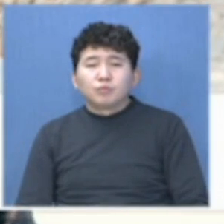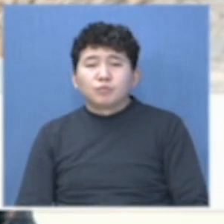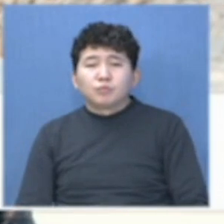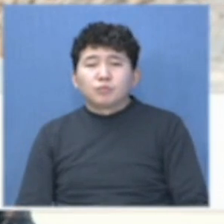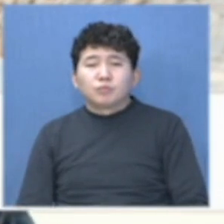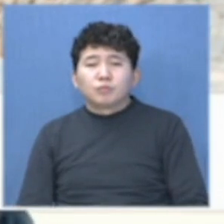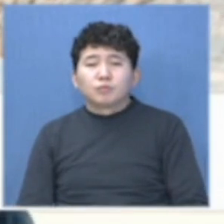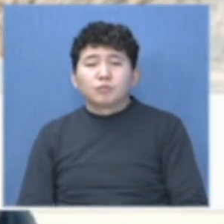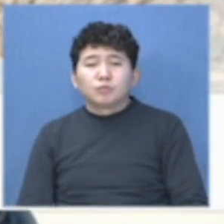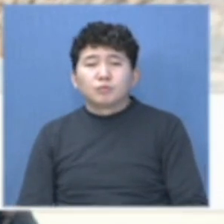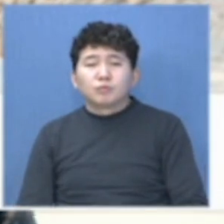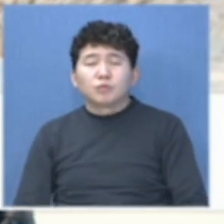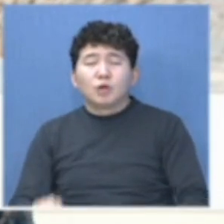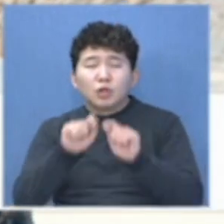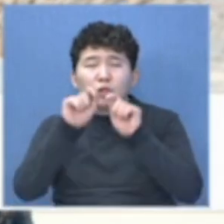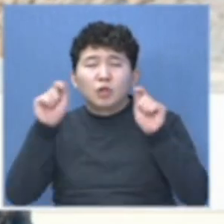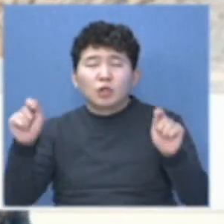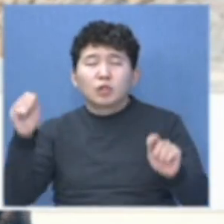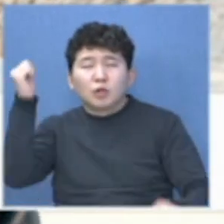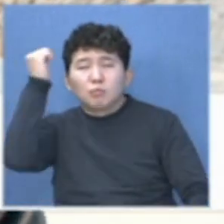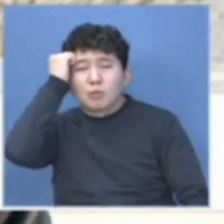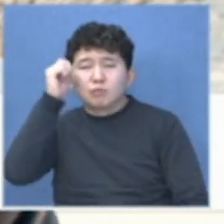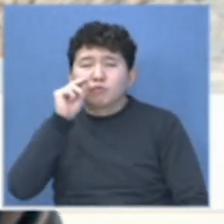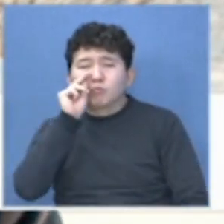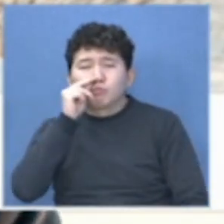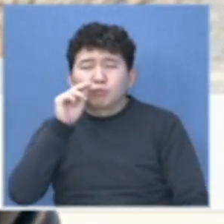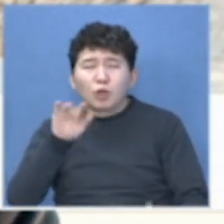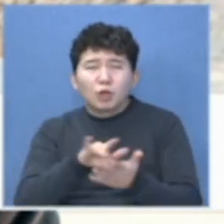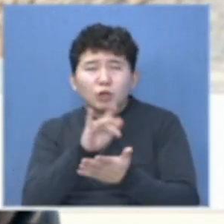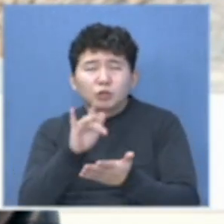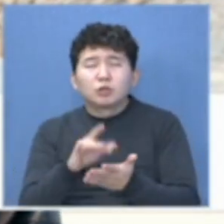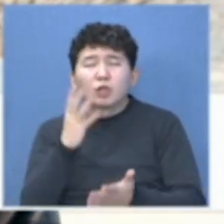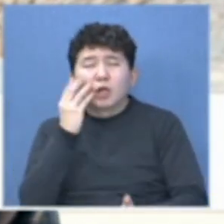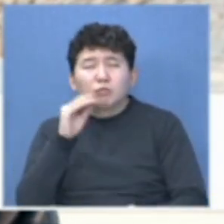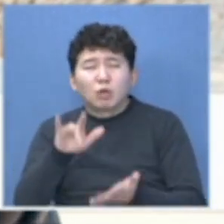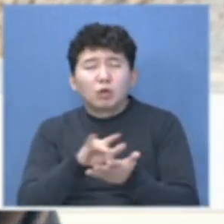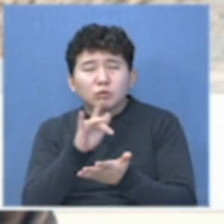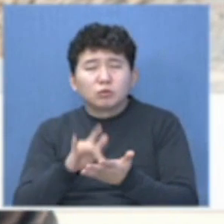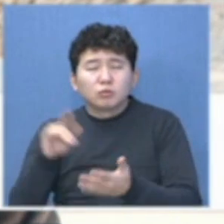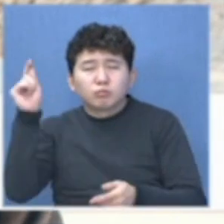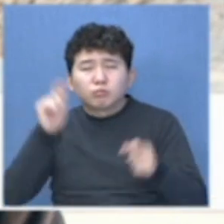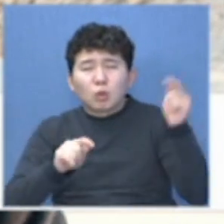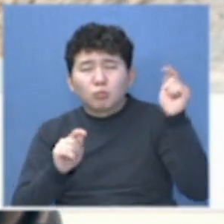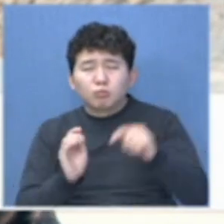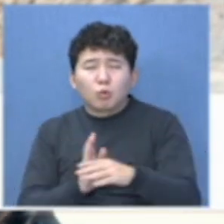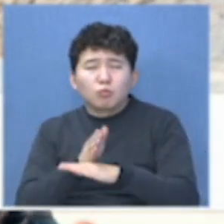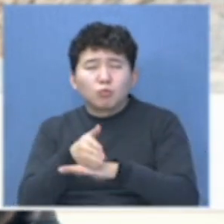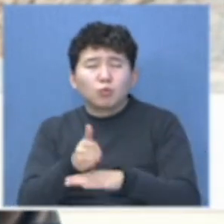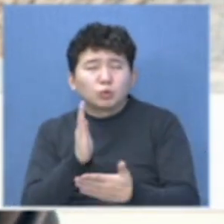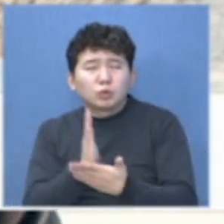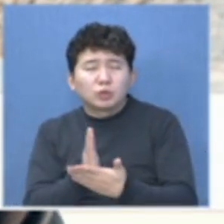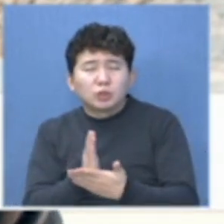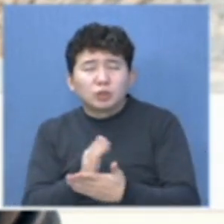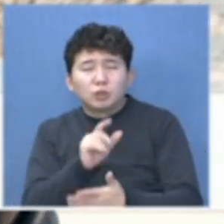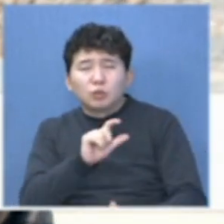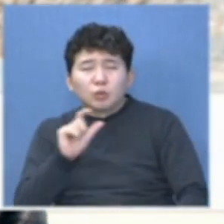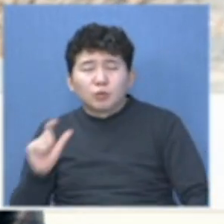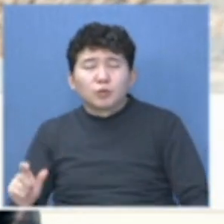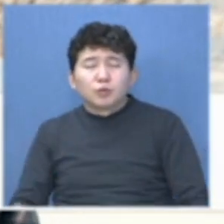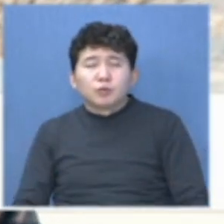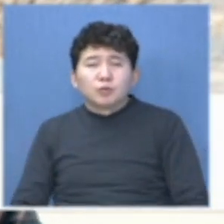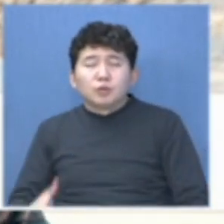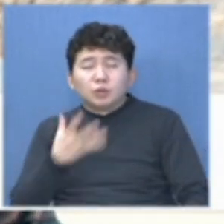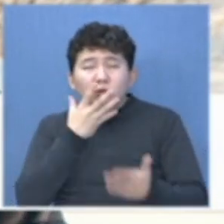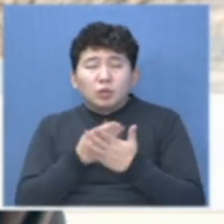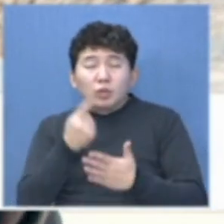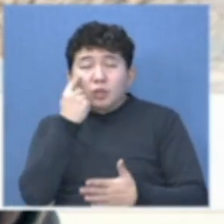міне ашылуы ерекше осыны көруге Шымкент қаласынан келді, Алматыдан келді. Арнайы келген қонақтарымыз разы болып, суретке түсіп, көзімен көріп, бізге